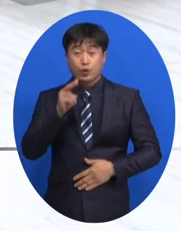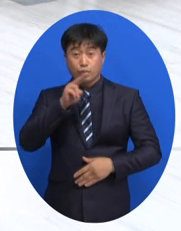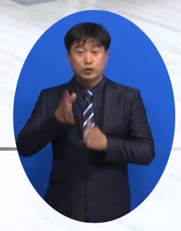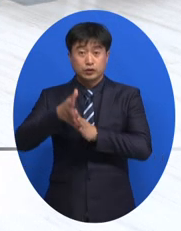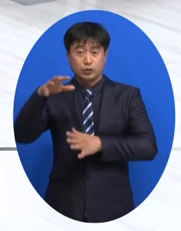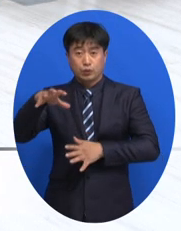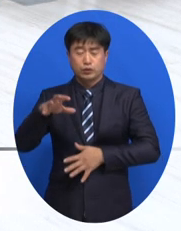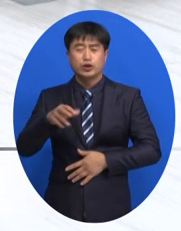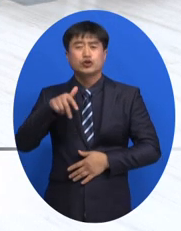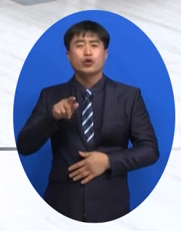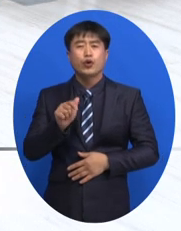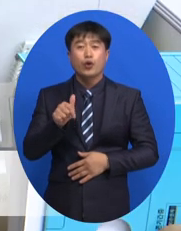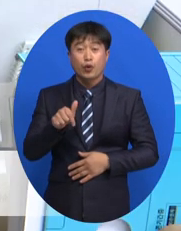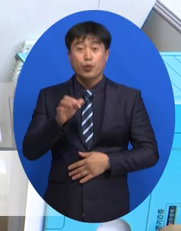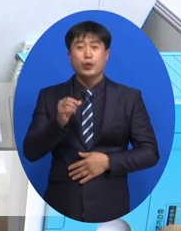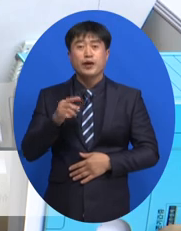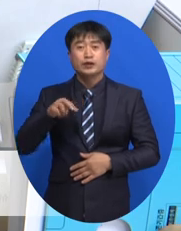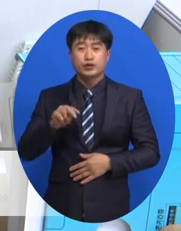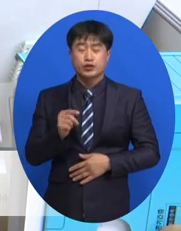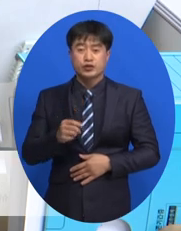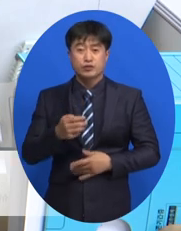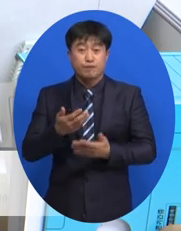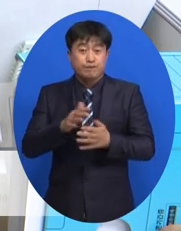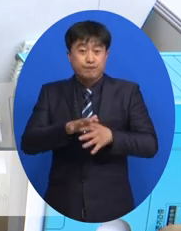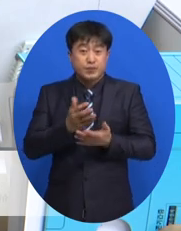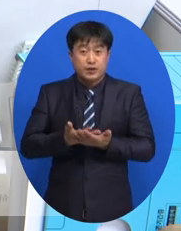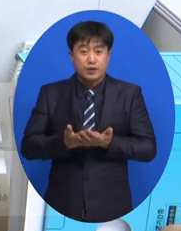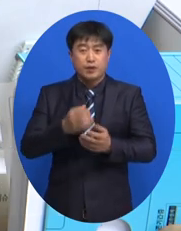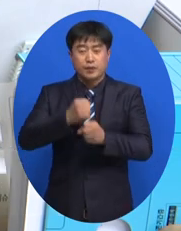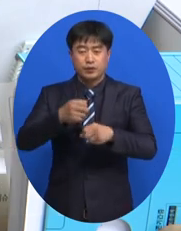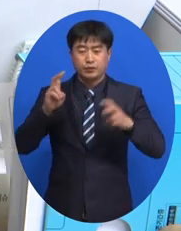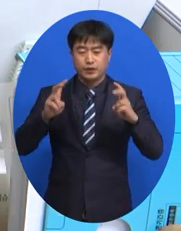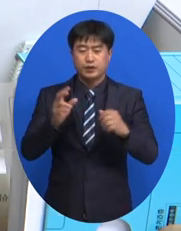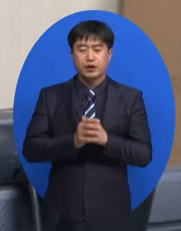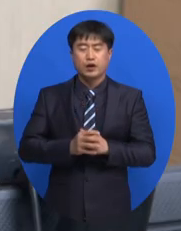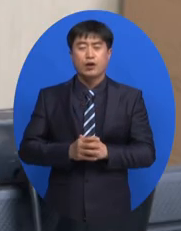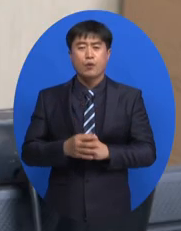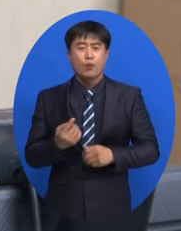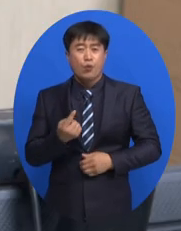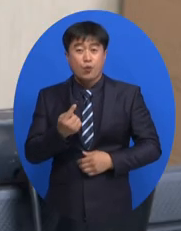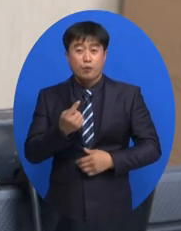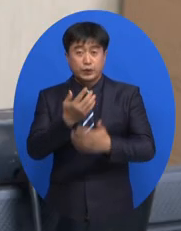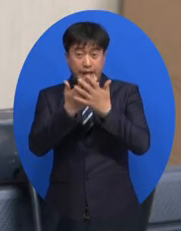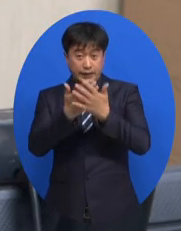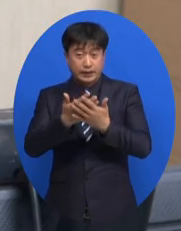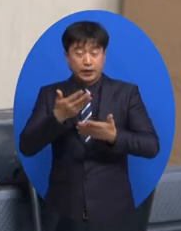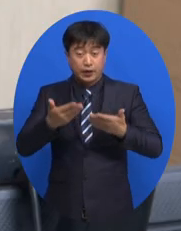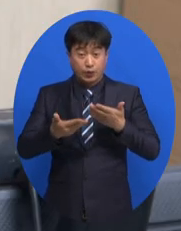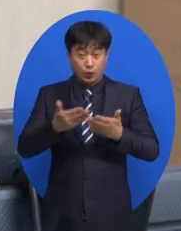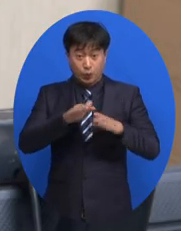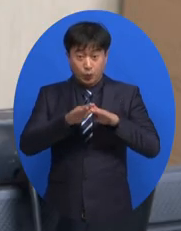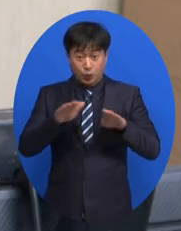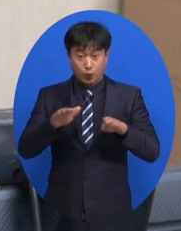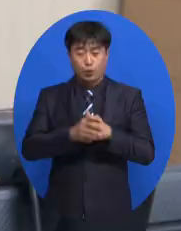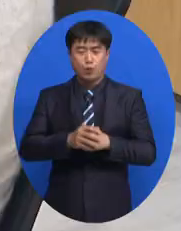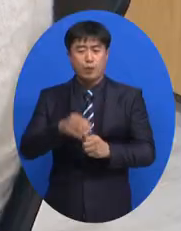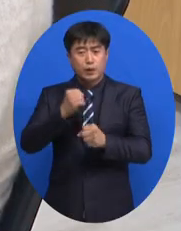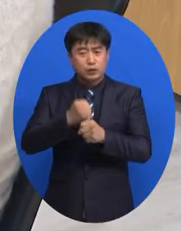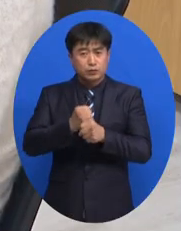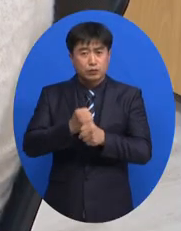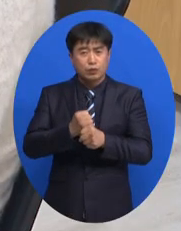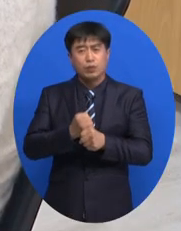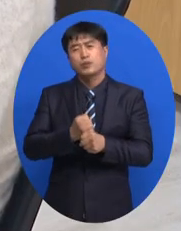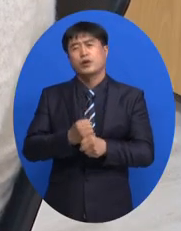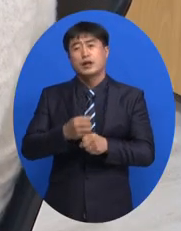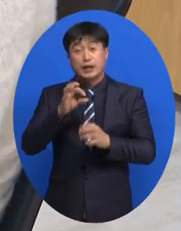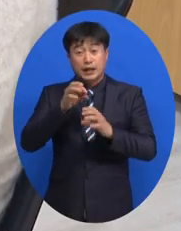용인시에 위치한 적외선 필터 제조업체입니다. 고해상도 적외선 센서 수요가 늘면서 필터뿐만 아니라 렌즈까지 제조 요청이